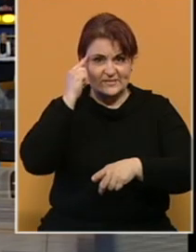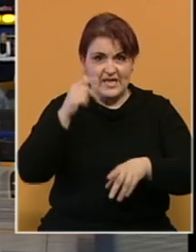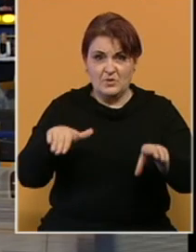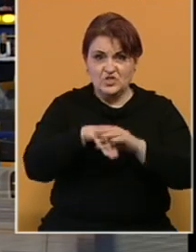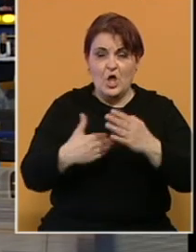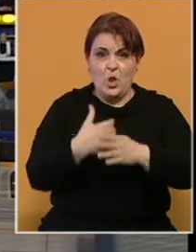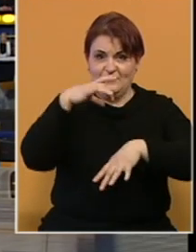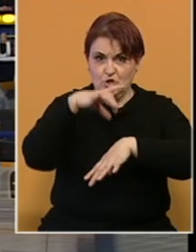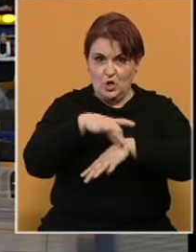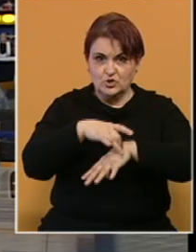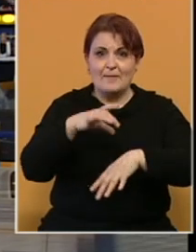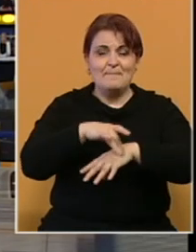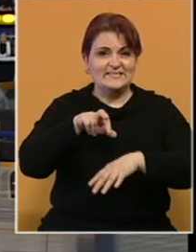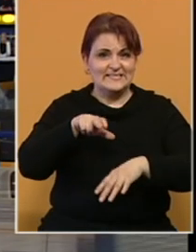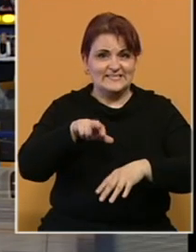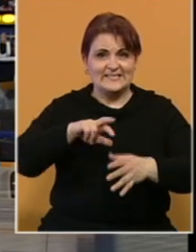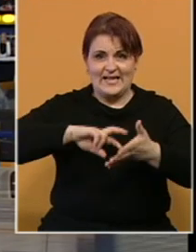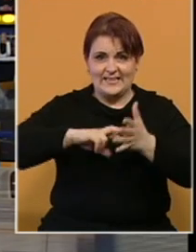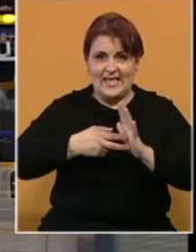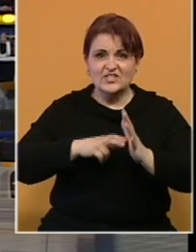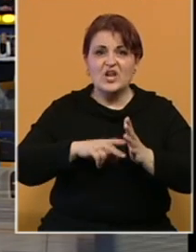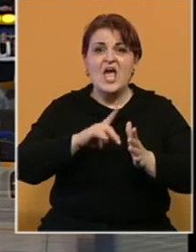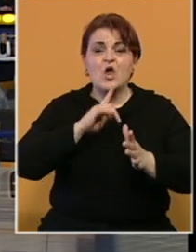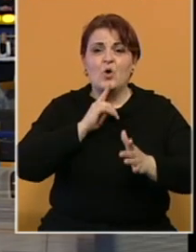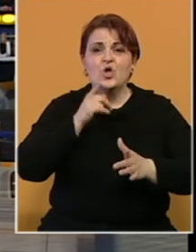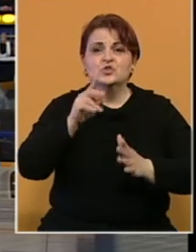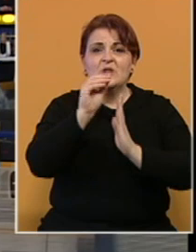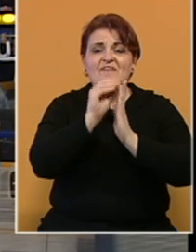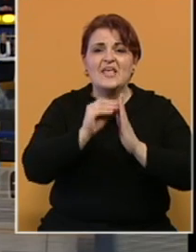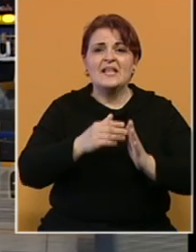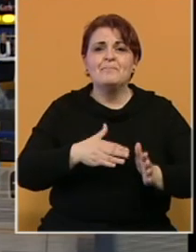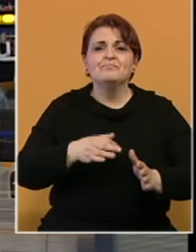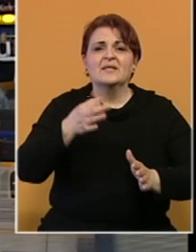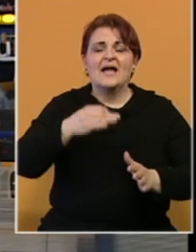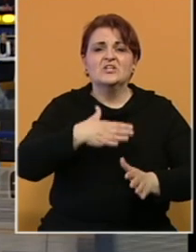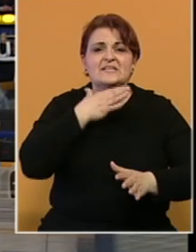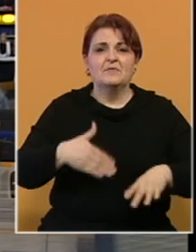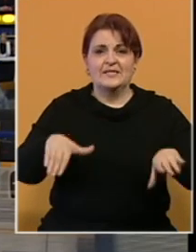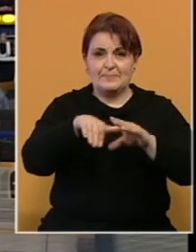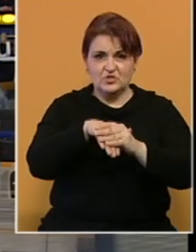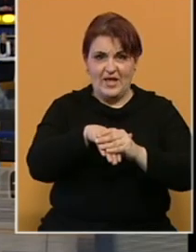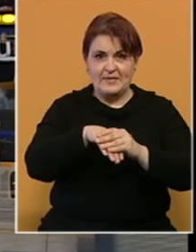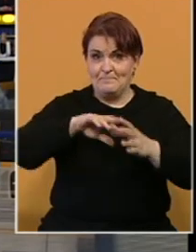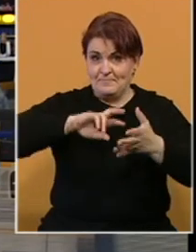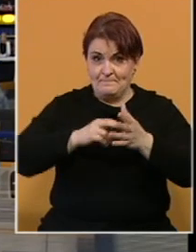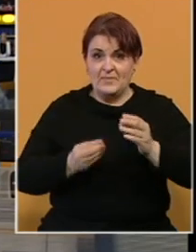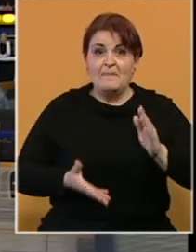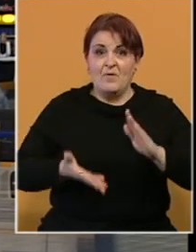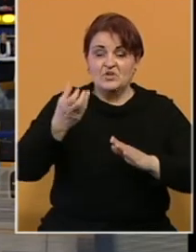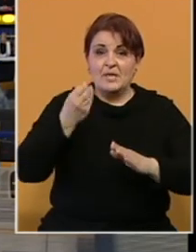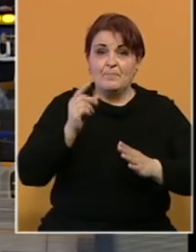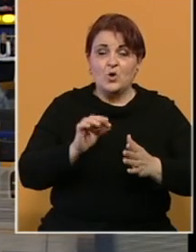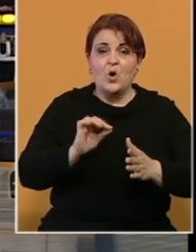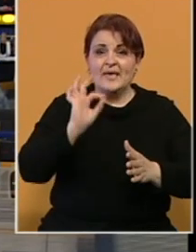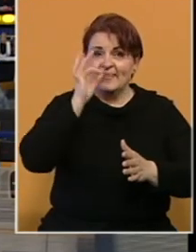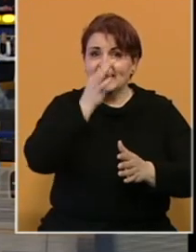podrazumijeva zapošljavanje novih doktora i medicinskih tehničara koji se nalaze u evidenciji kantonalnog zavoda za zapošljavanje. Planirano je povećati